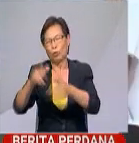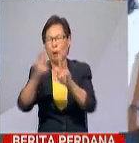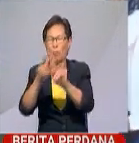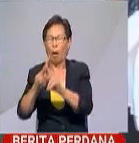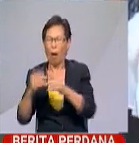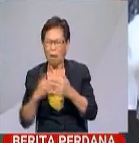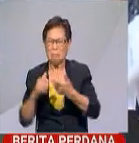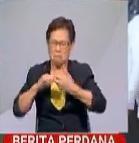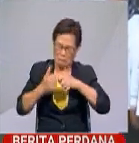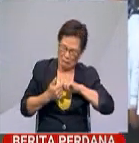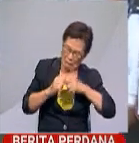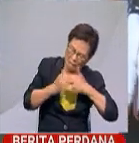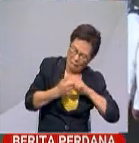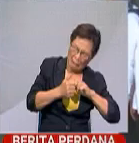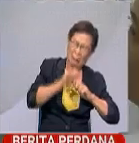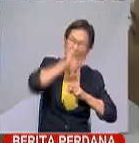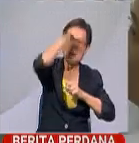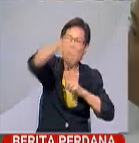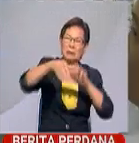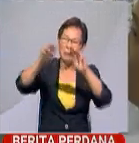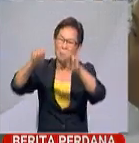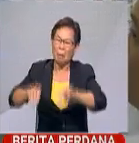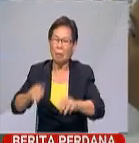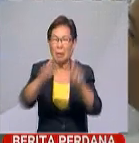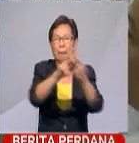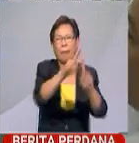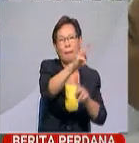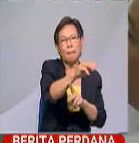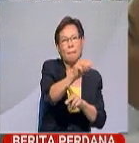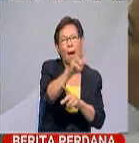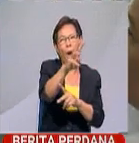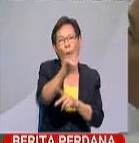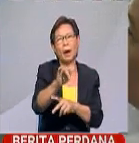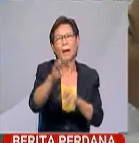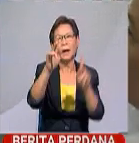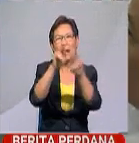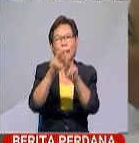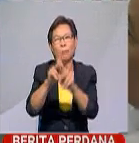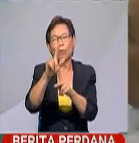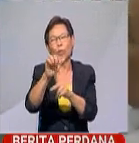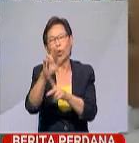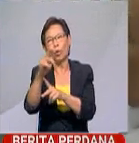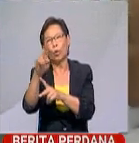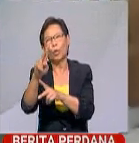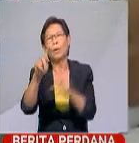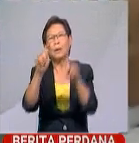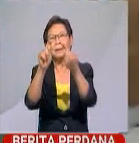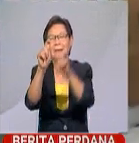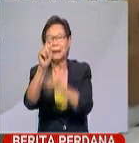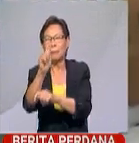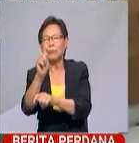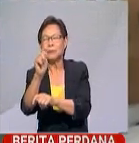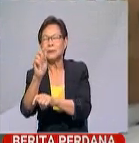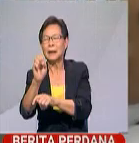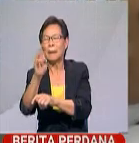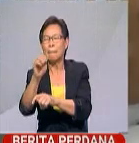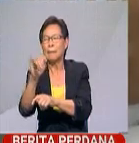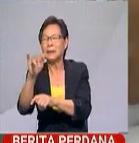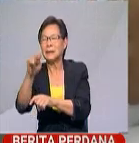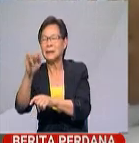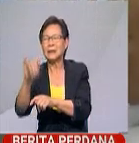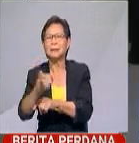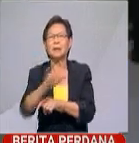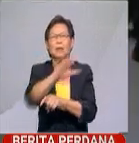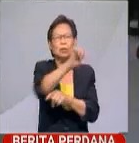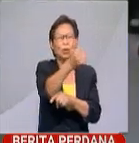terlibat dalam konflik gajah manusia. Antaranya Kampung Mawai, Kampung Sri Lukut dan Kampung Temenin. Secara puratanya, 100